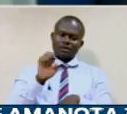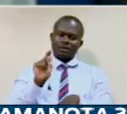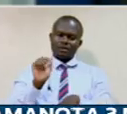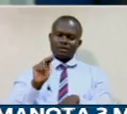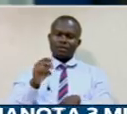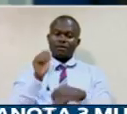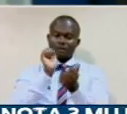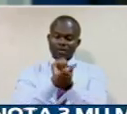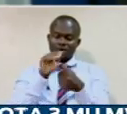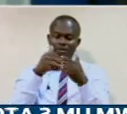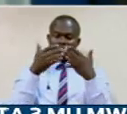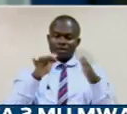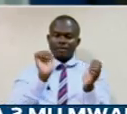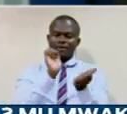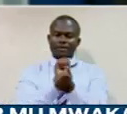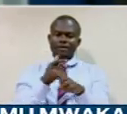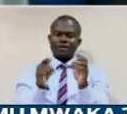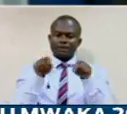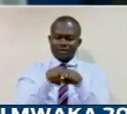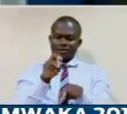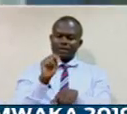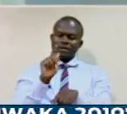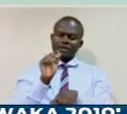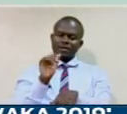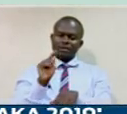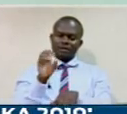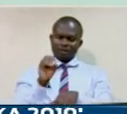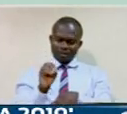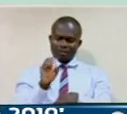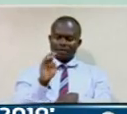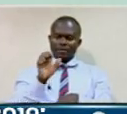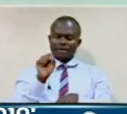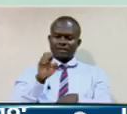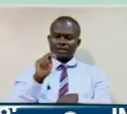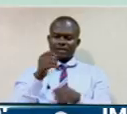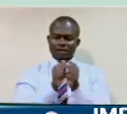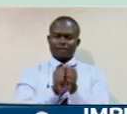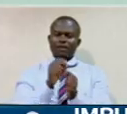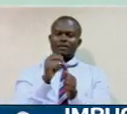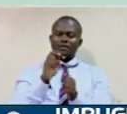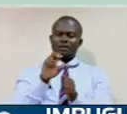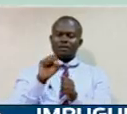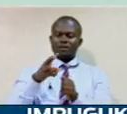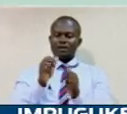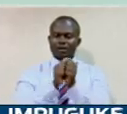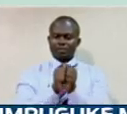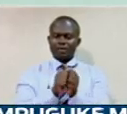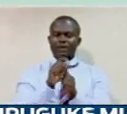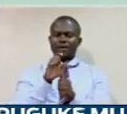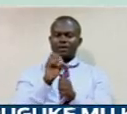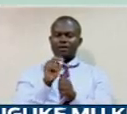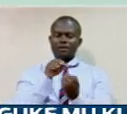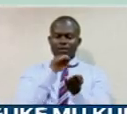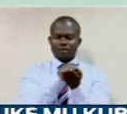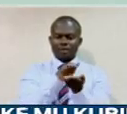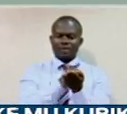rwasanze imyaka yakatiwe yarayimaze muri gereza kimwe na Nkiko Erneste, Abayisenga Vena, Ntirutwa Theophile ndetse na Gasengayire Leonide wari umubitsi w'ishyaka